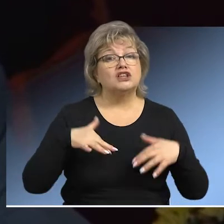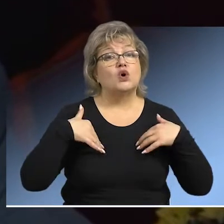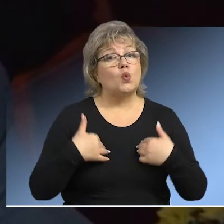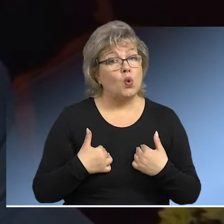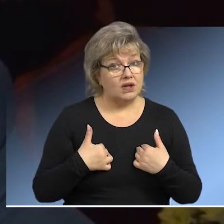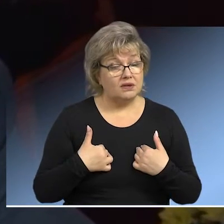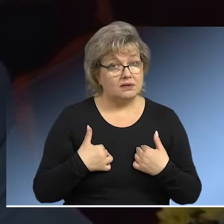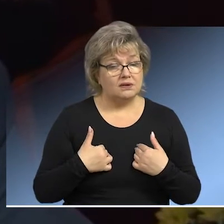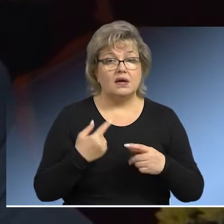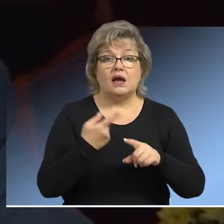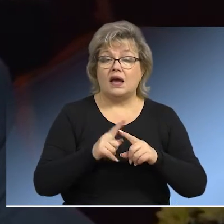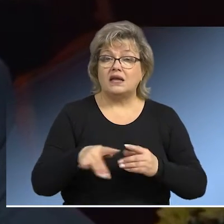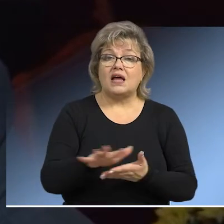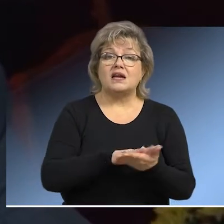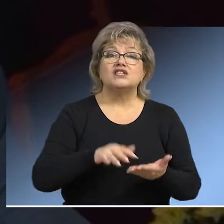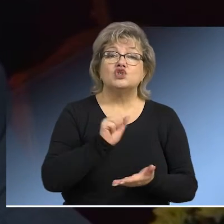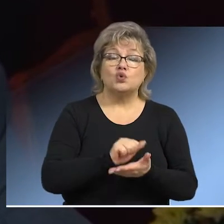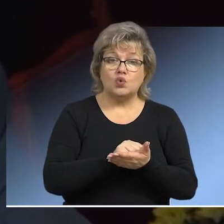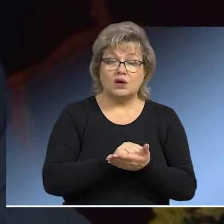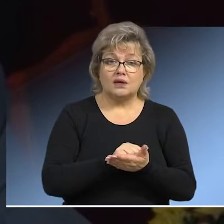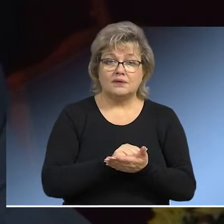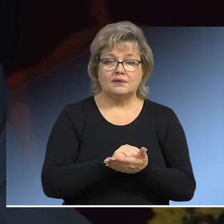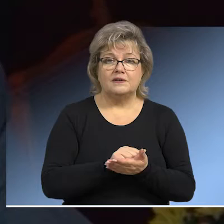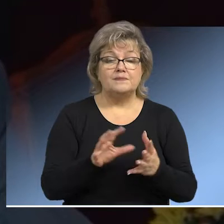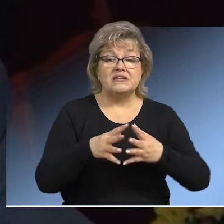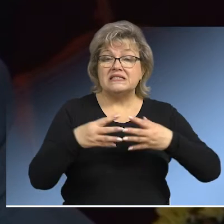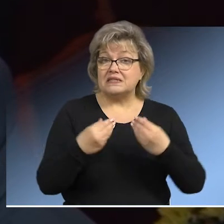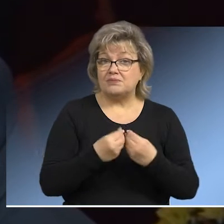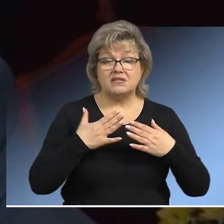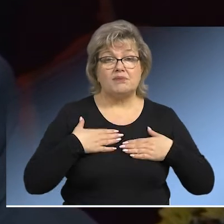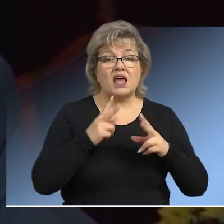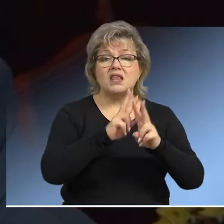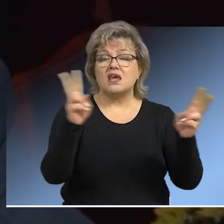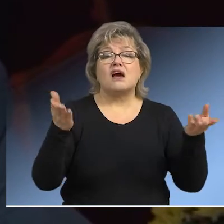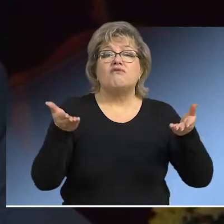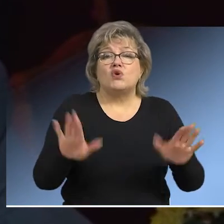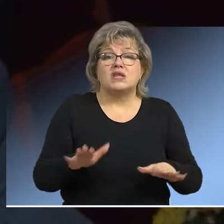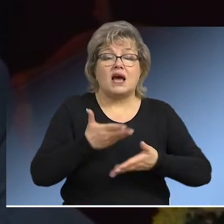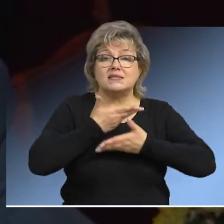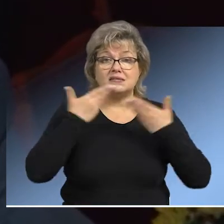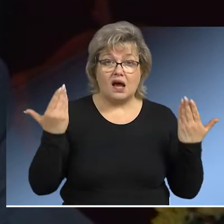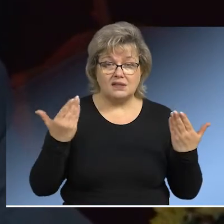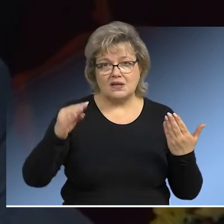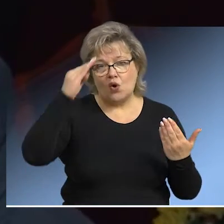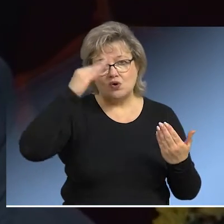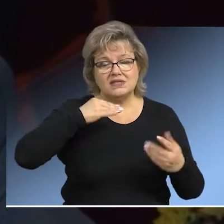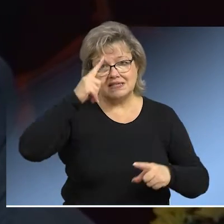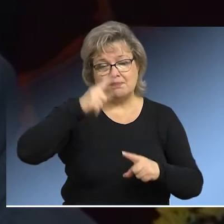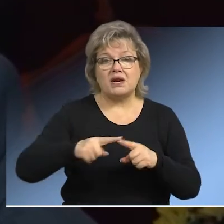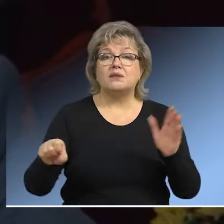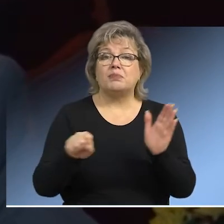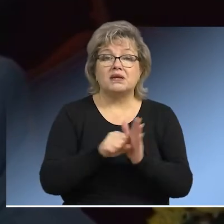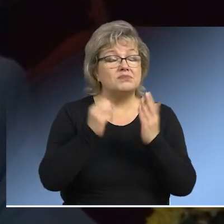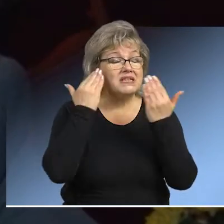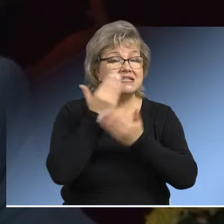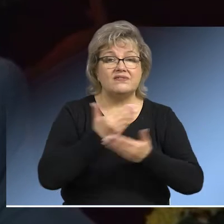горе, это разруха. Семьи с моей никого не осталось. Отец, брат